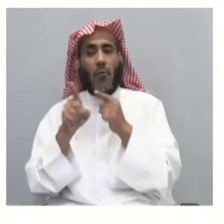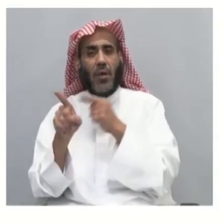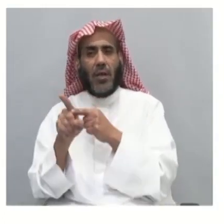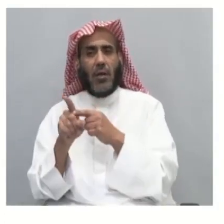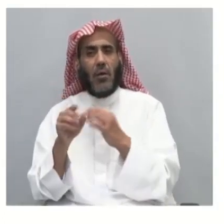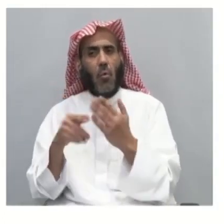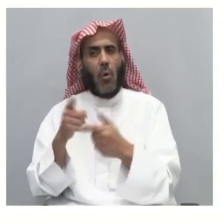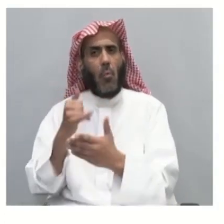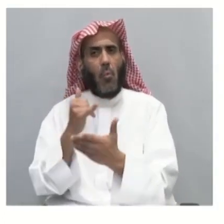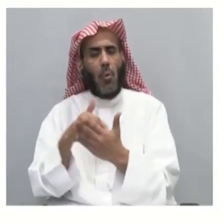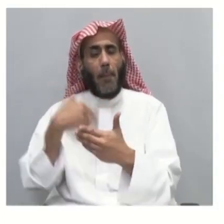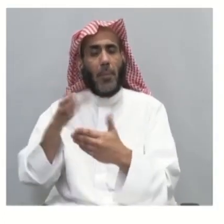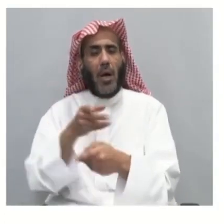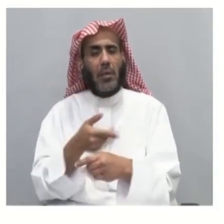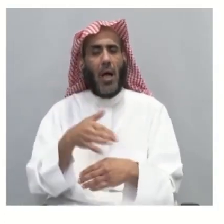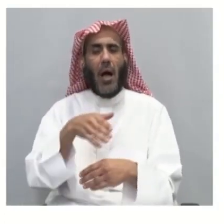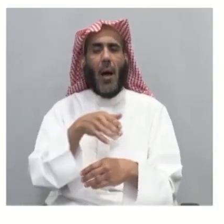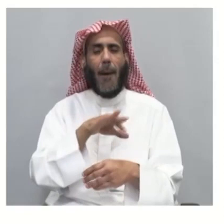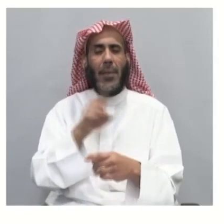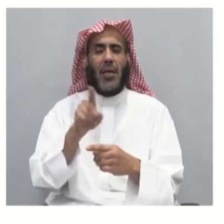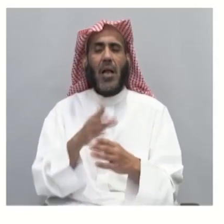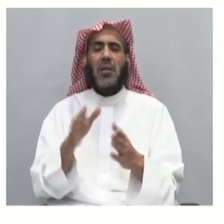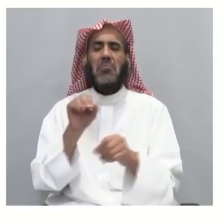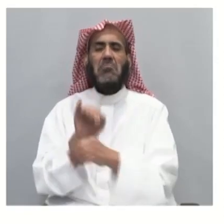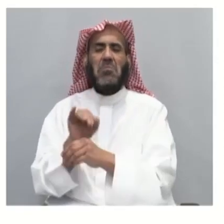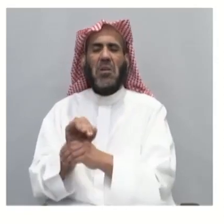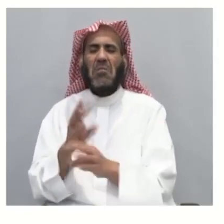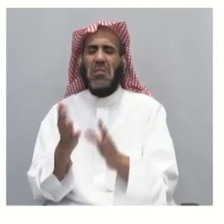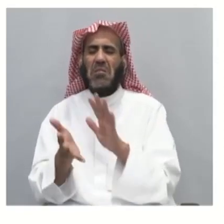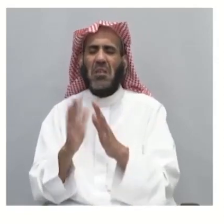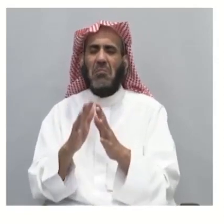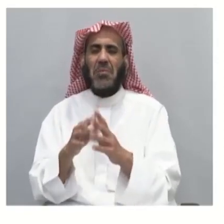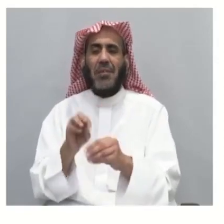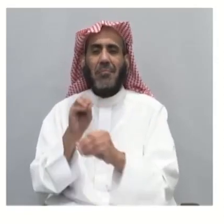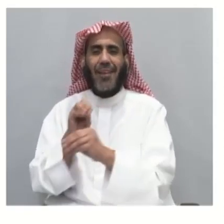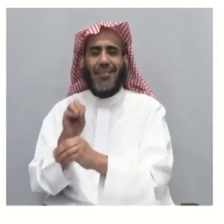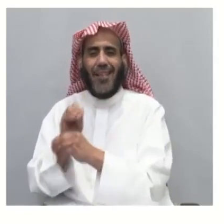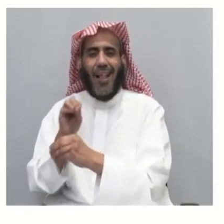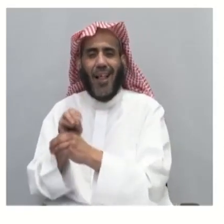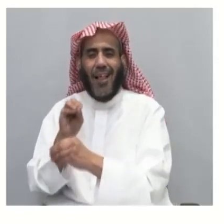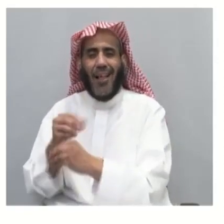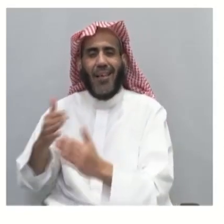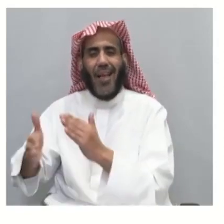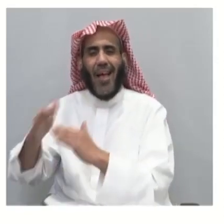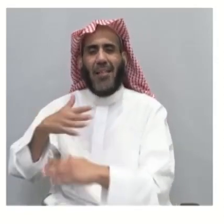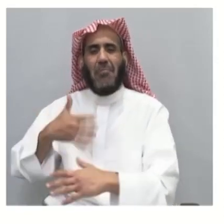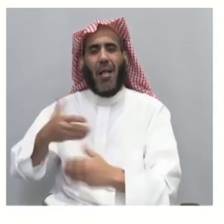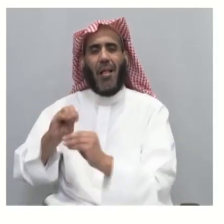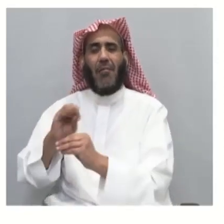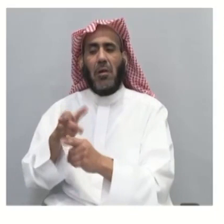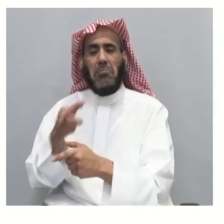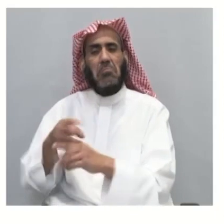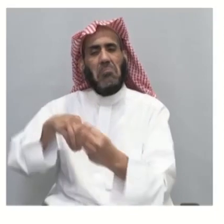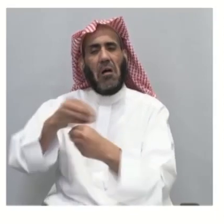ويعول عليه بعد ابيه لكن تربيته كان فيها شيء من الدلال الزائد فاصبح الولد غير